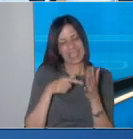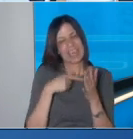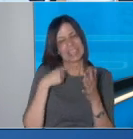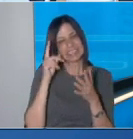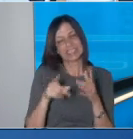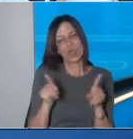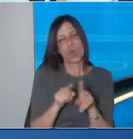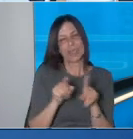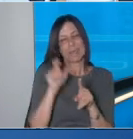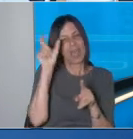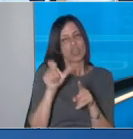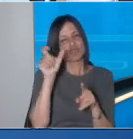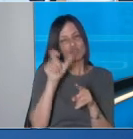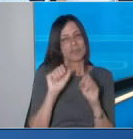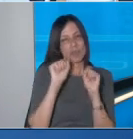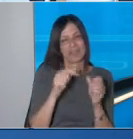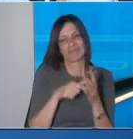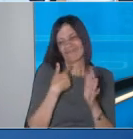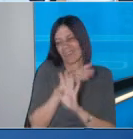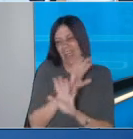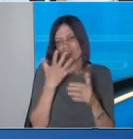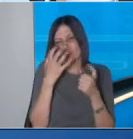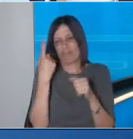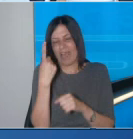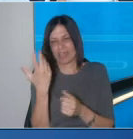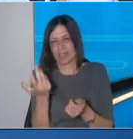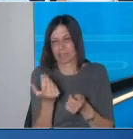אותם אנשים שאחריי, כי אנחנו רק 61.